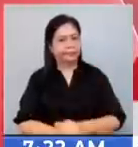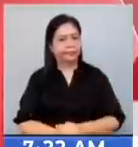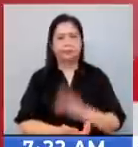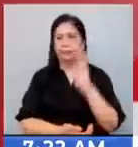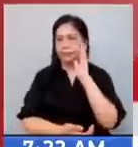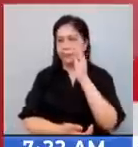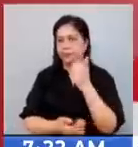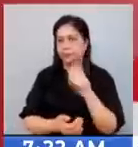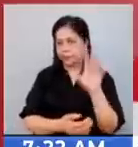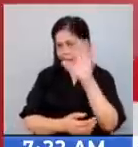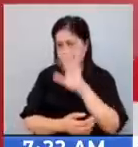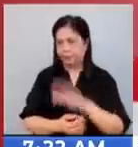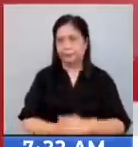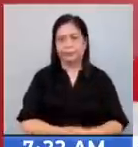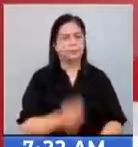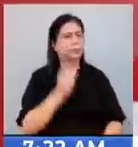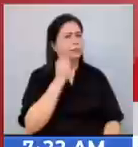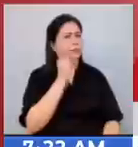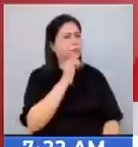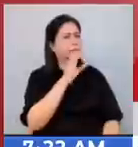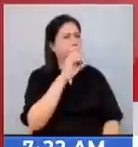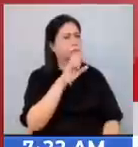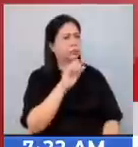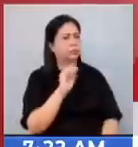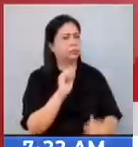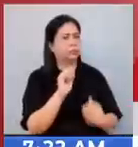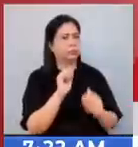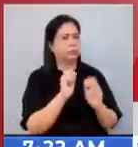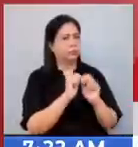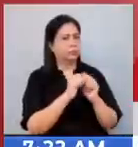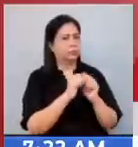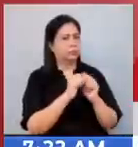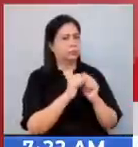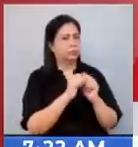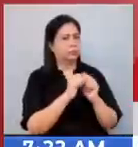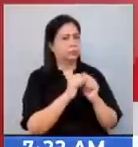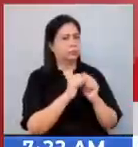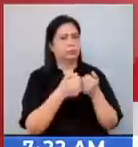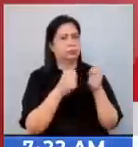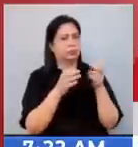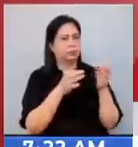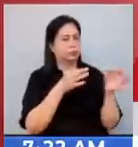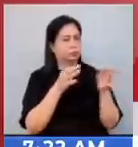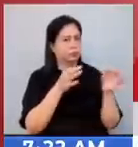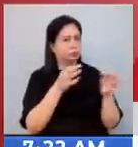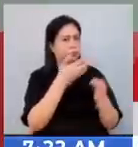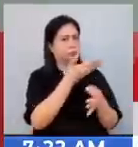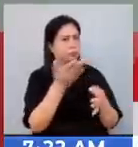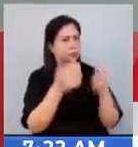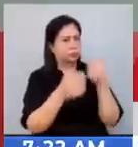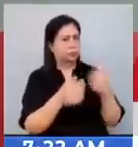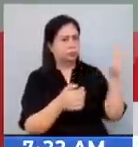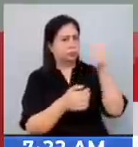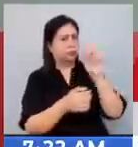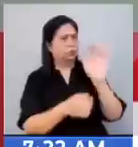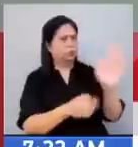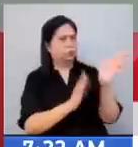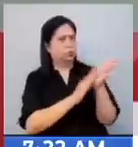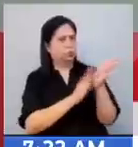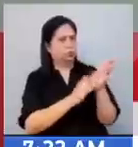paano pinaliwanag sa inyo ng pamunuan ng inyong school yung tungkol sa pagsasara? Bali, sir, nangyari po